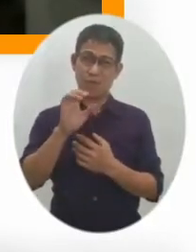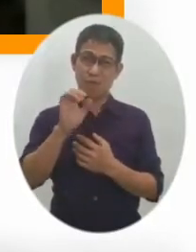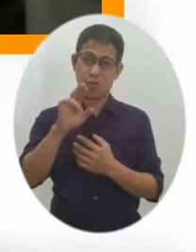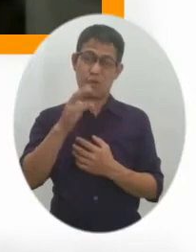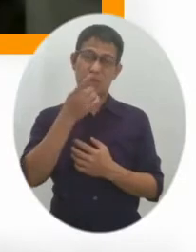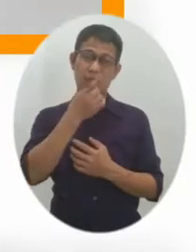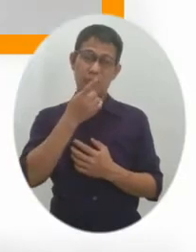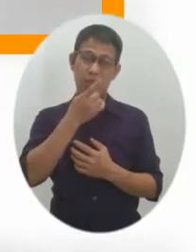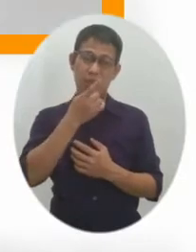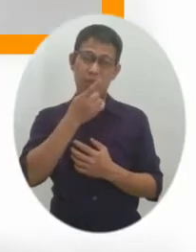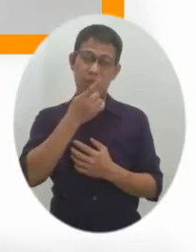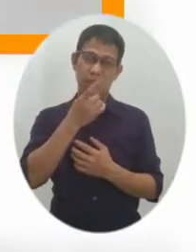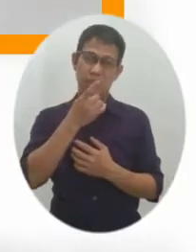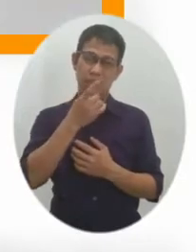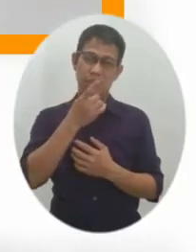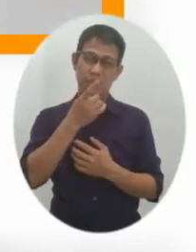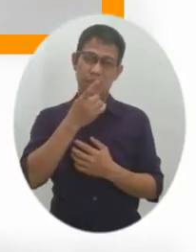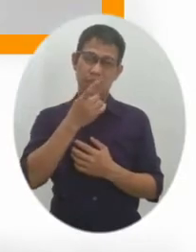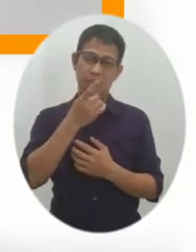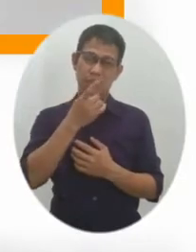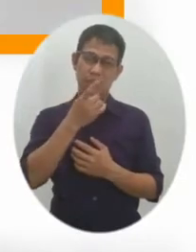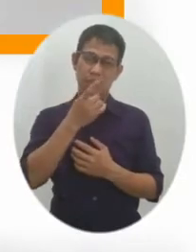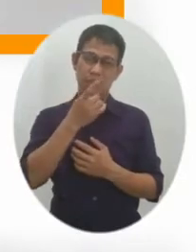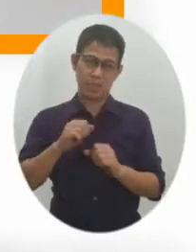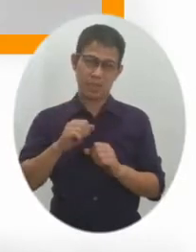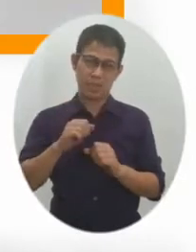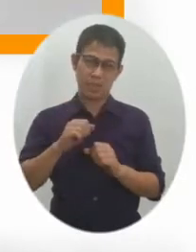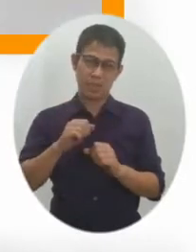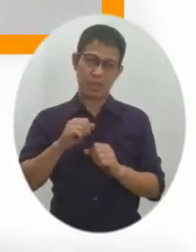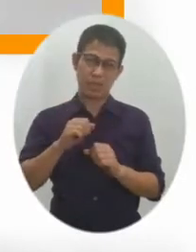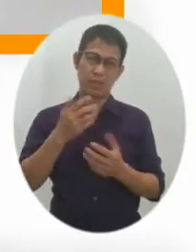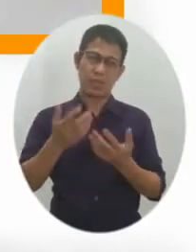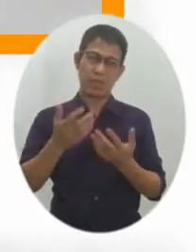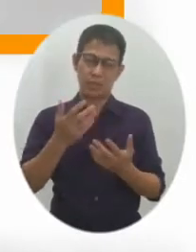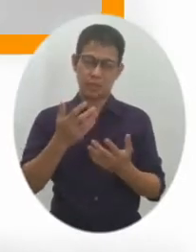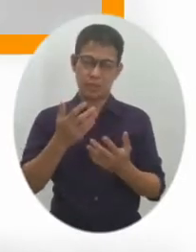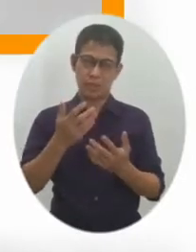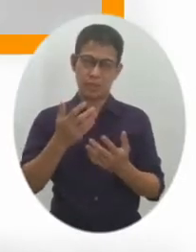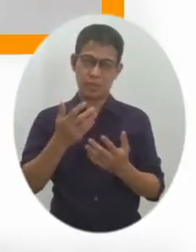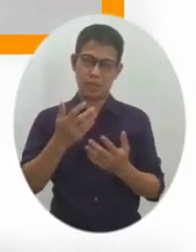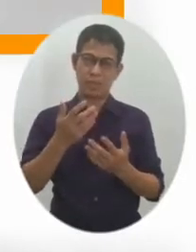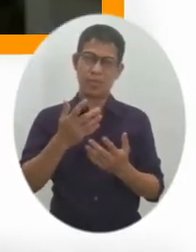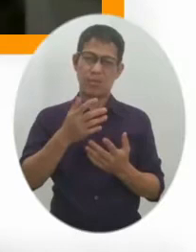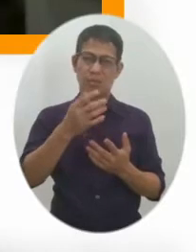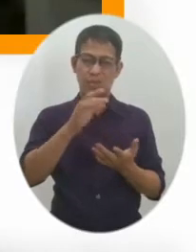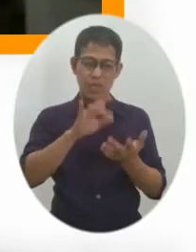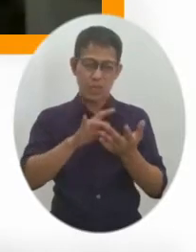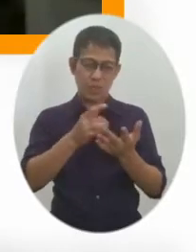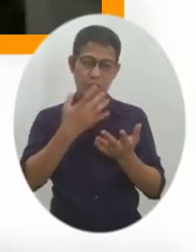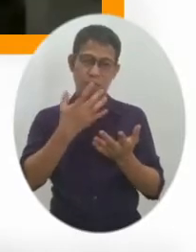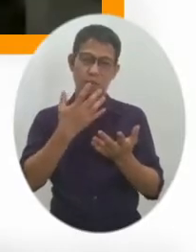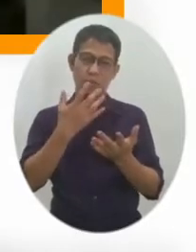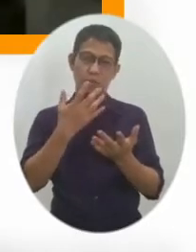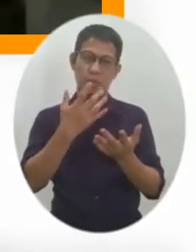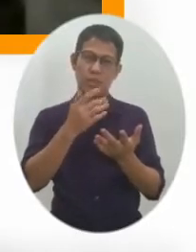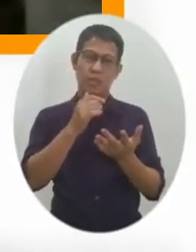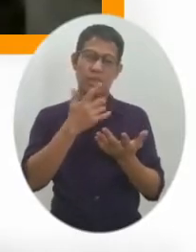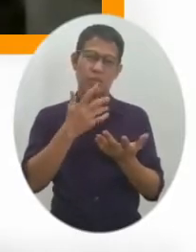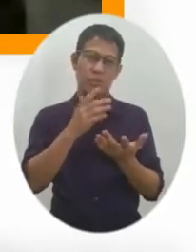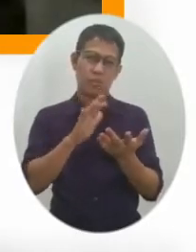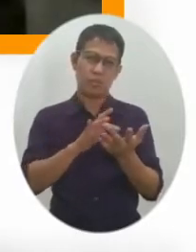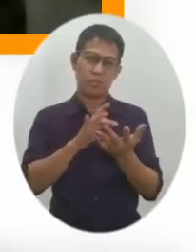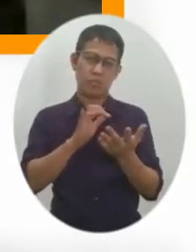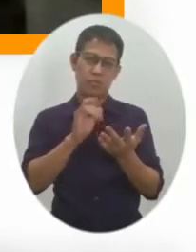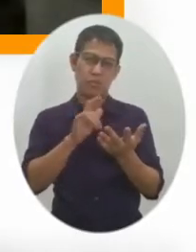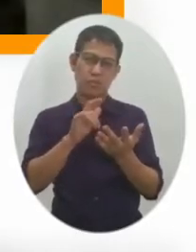Kung nagkakaroon ng diabetes ang ina sa pagbubuntis, maaaring yan din po ay maging sanhi. Pag-inom ng gamot